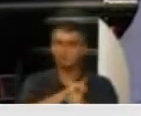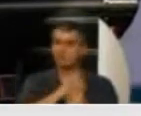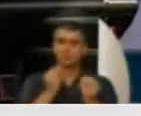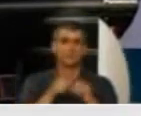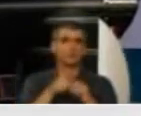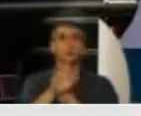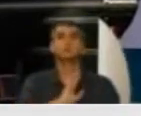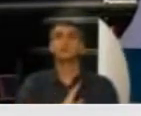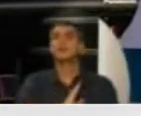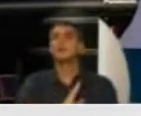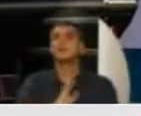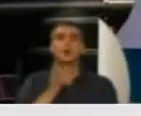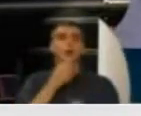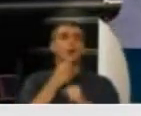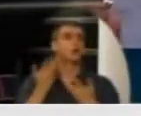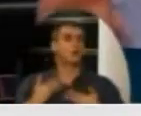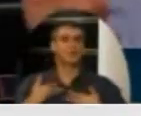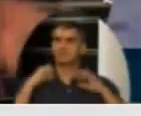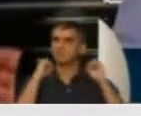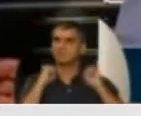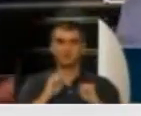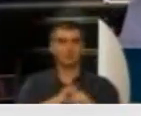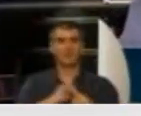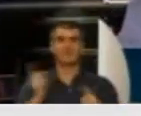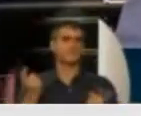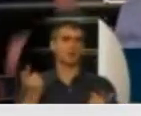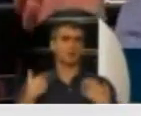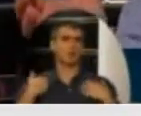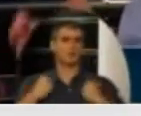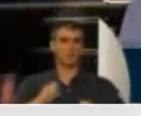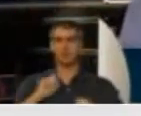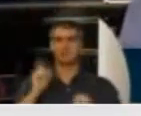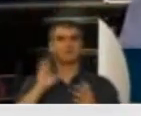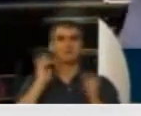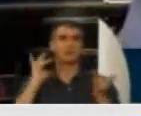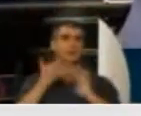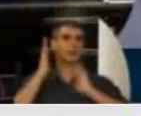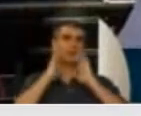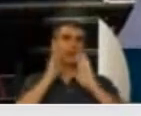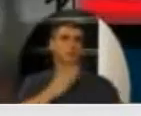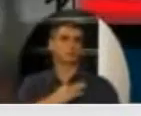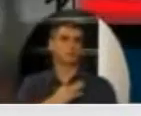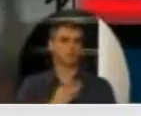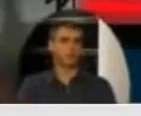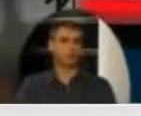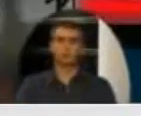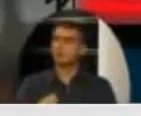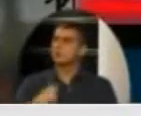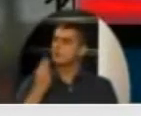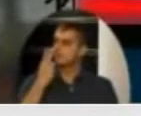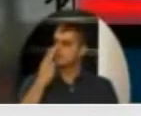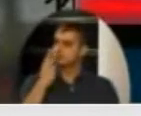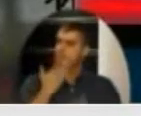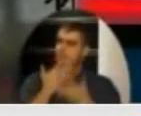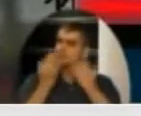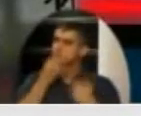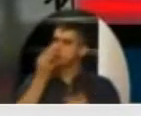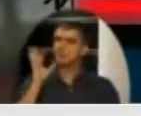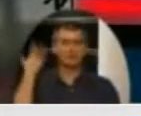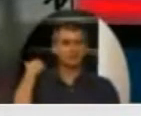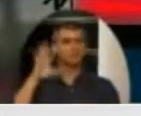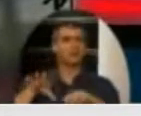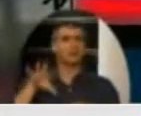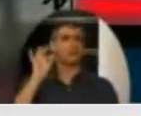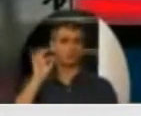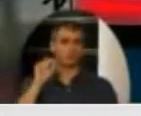כזה, לא יביא לא ליציבות, לא לביטחון, מעבר לזה שנוגד את אמונתנו. את העמדה שלך אני מכירה, אבל אני מנסה לחדד את השאלה אם צריך היה